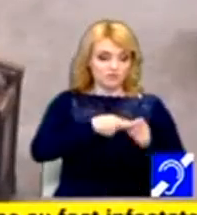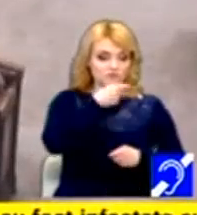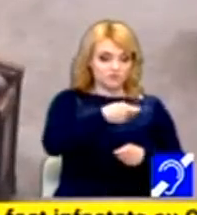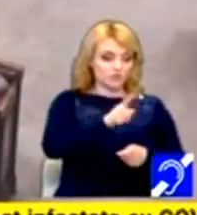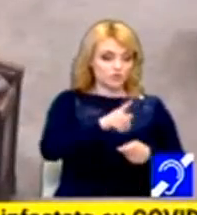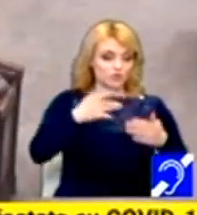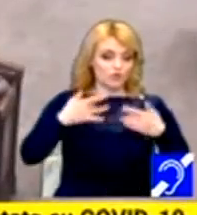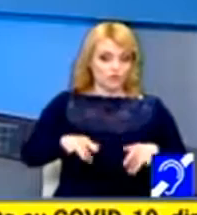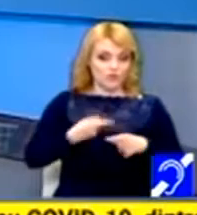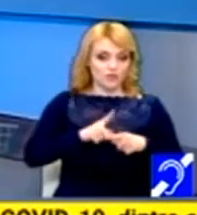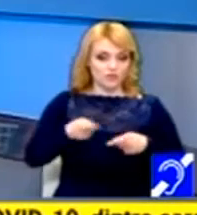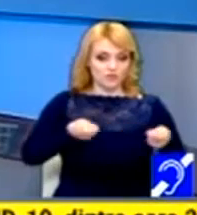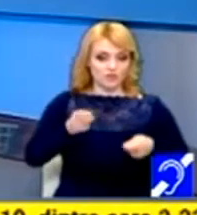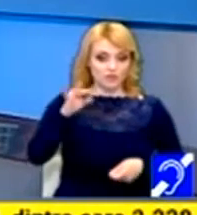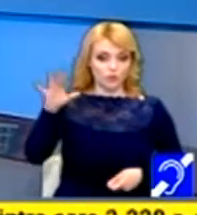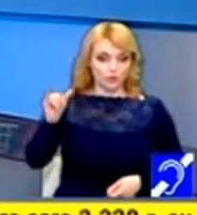în Parlament.